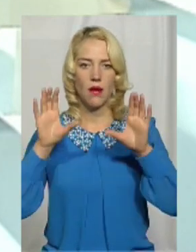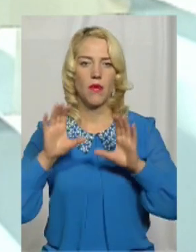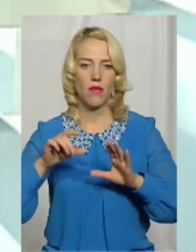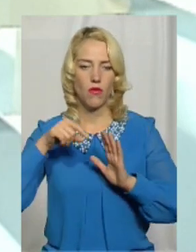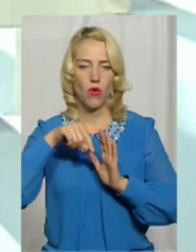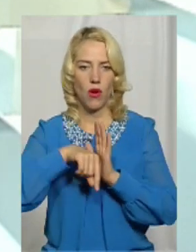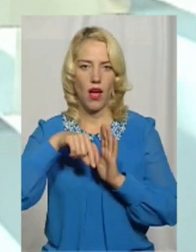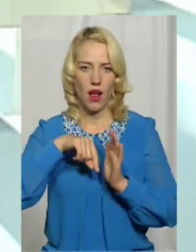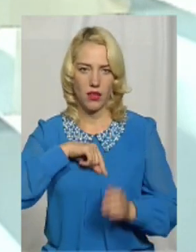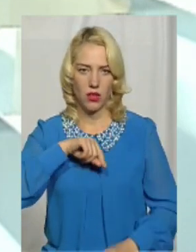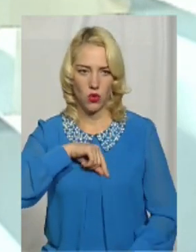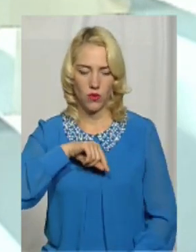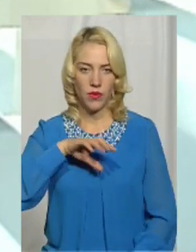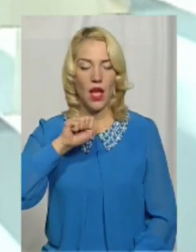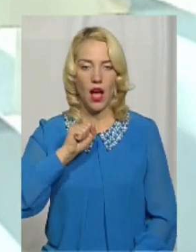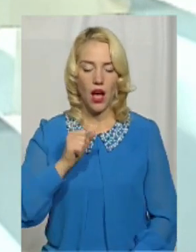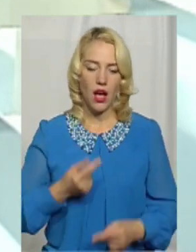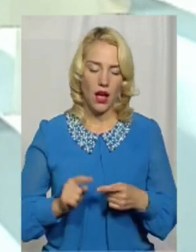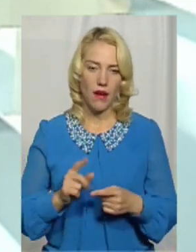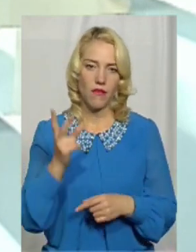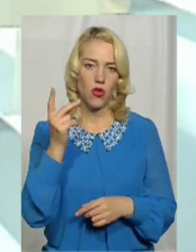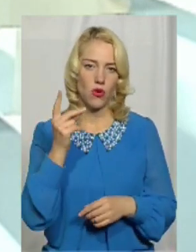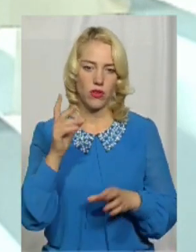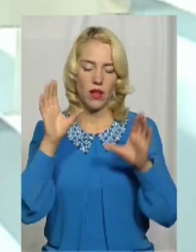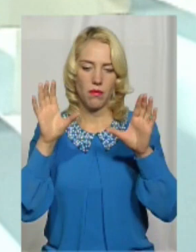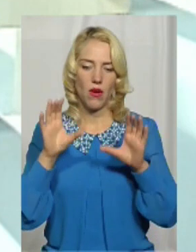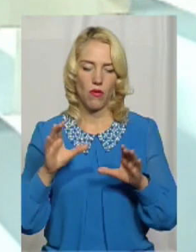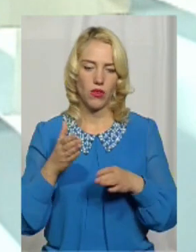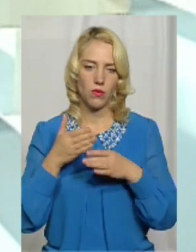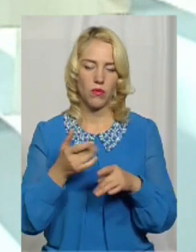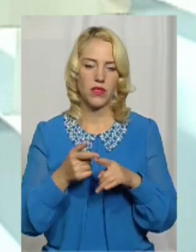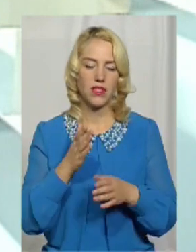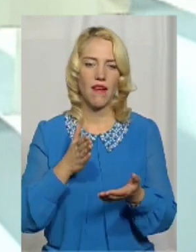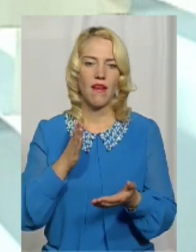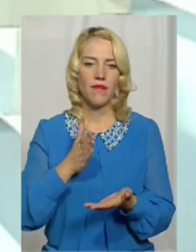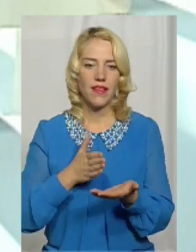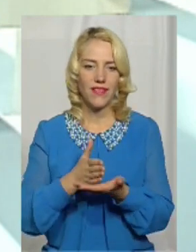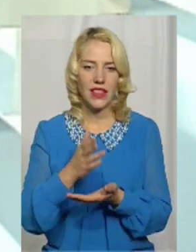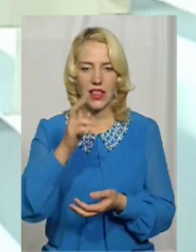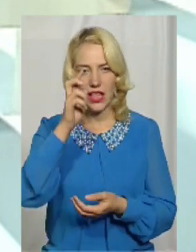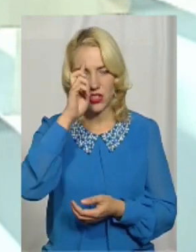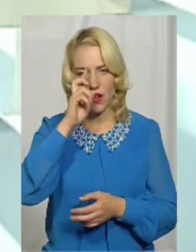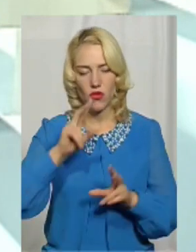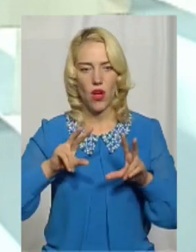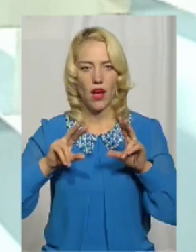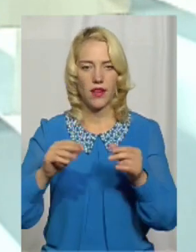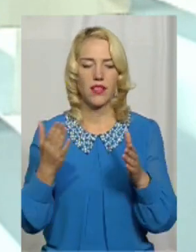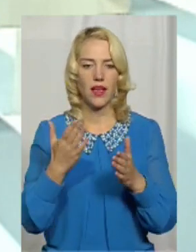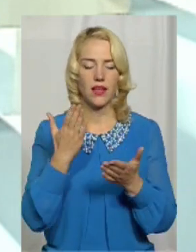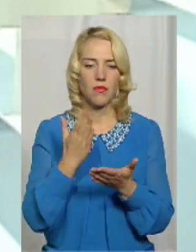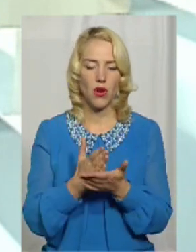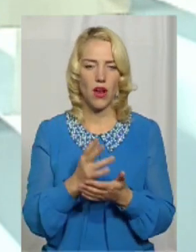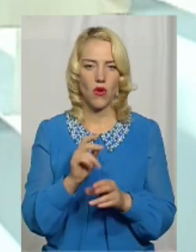характеру, а вторинна правова допомога – це вид державної гарантії, який полягає